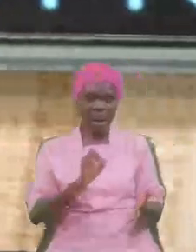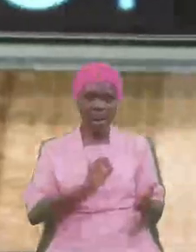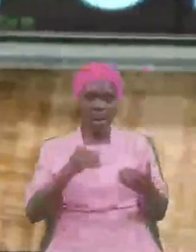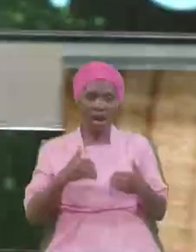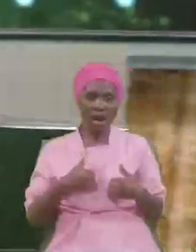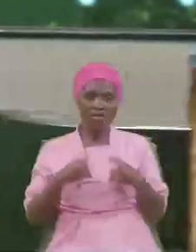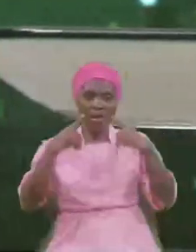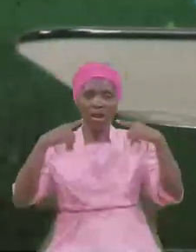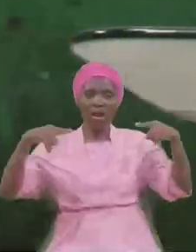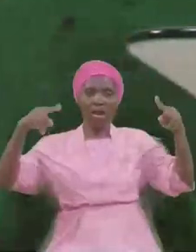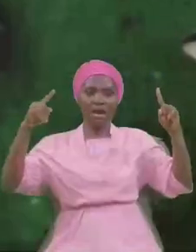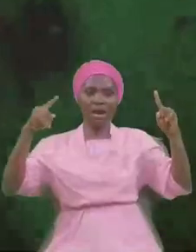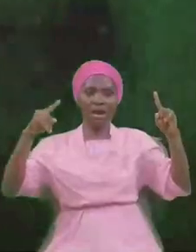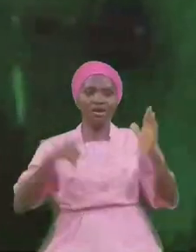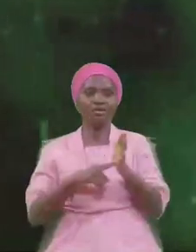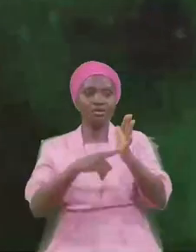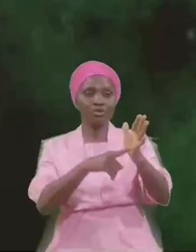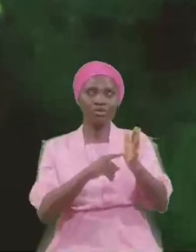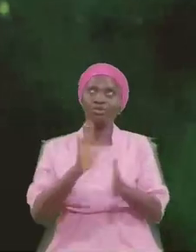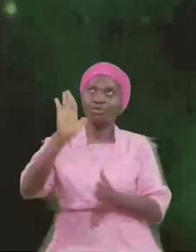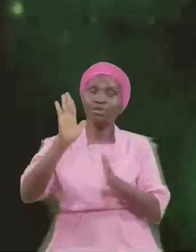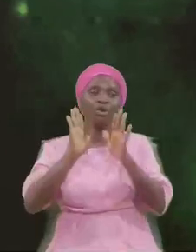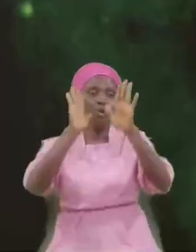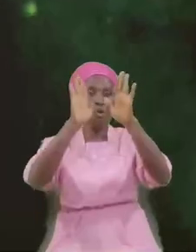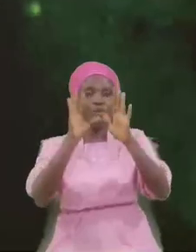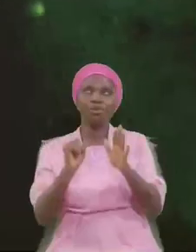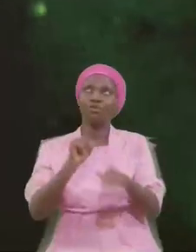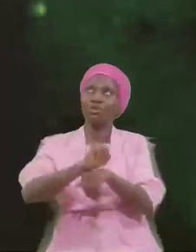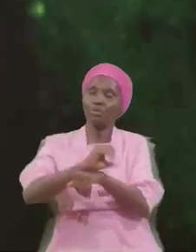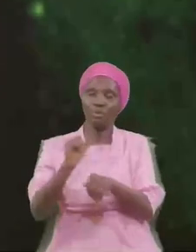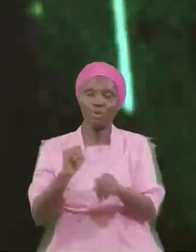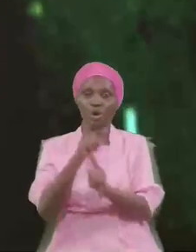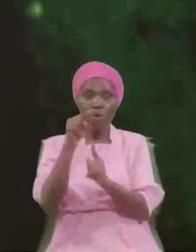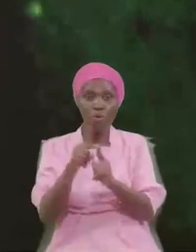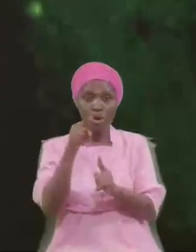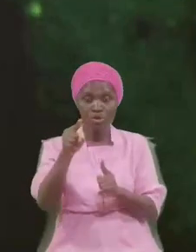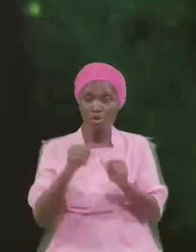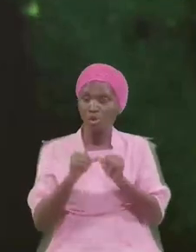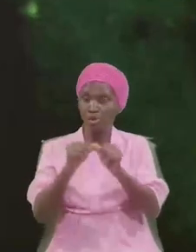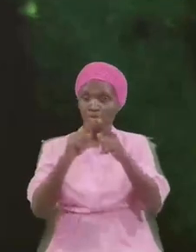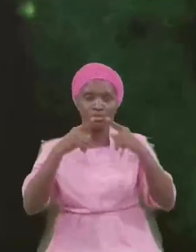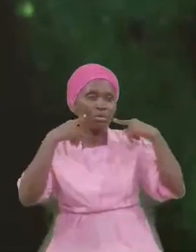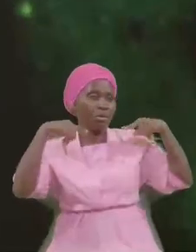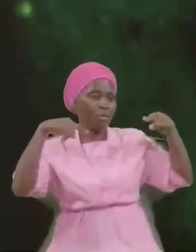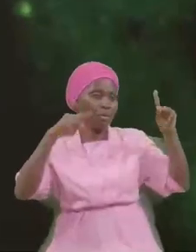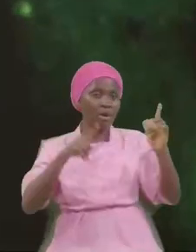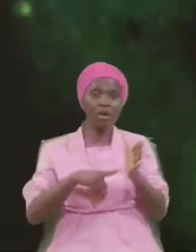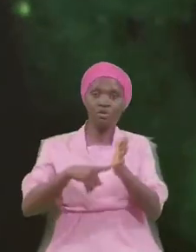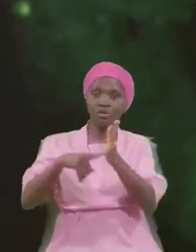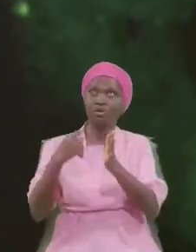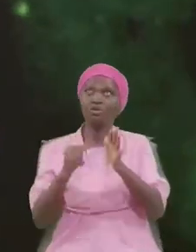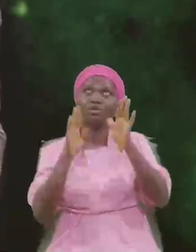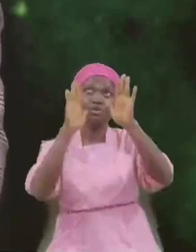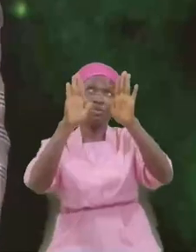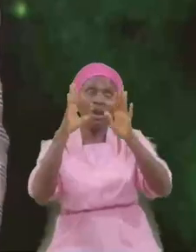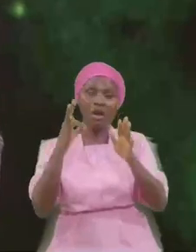vous continuez de déclarer, d'expliquer, de proclamer, de prononcer les merveilles du